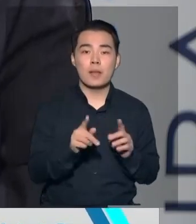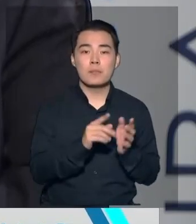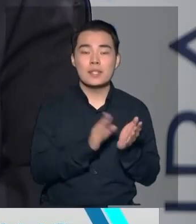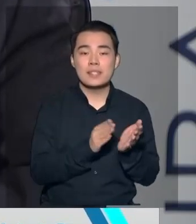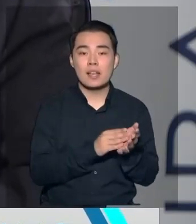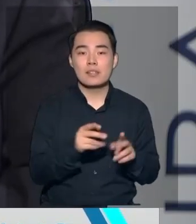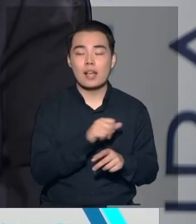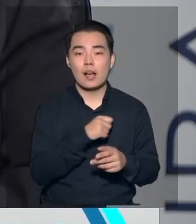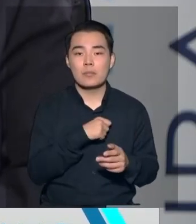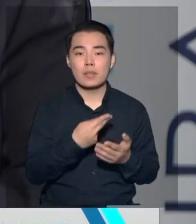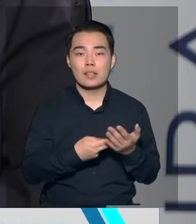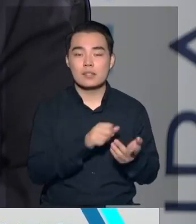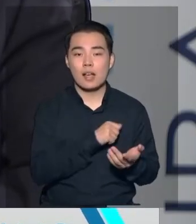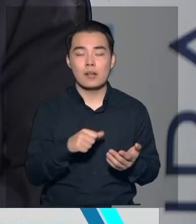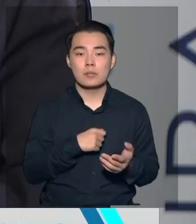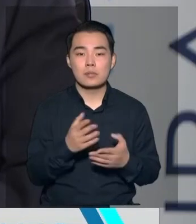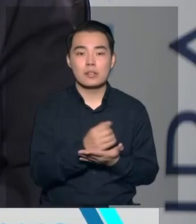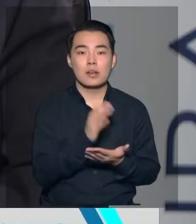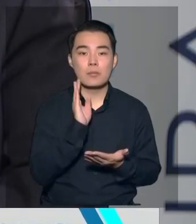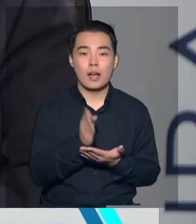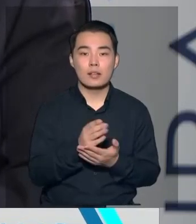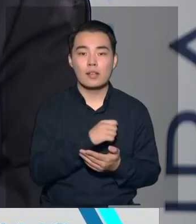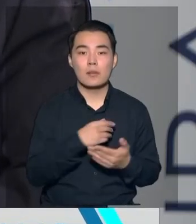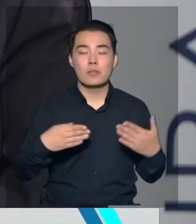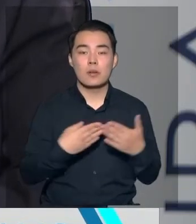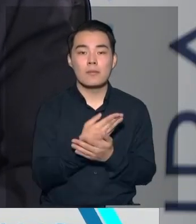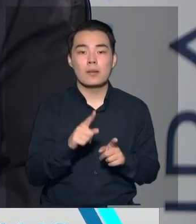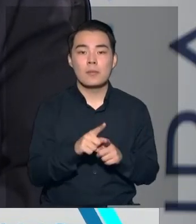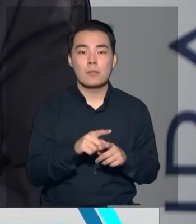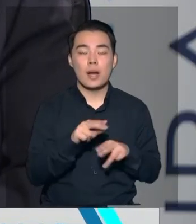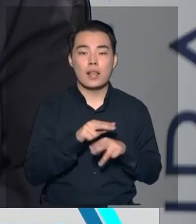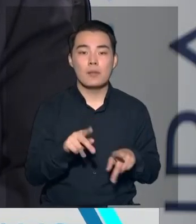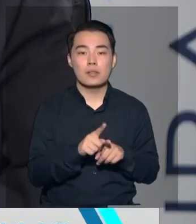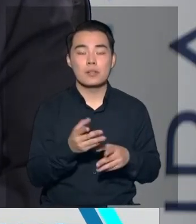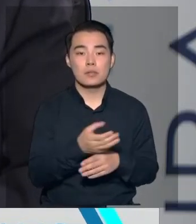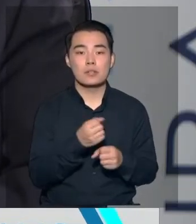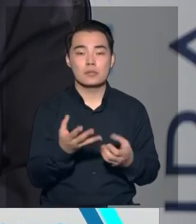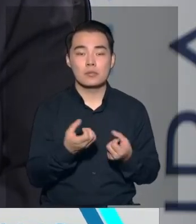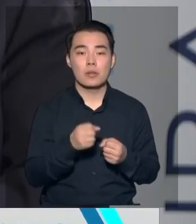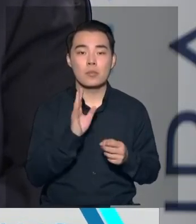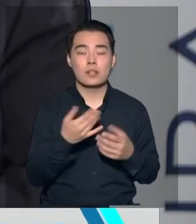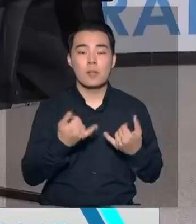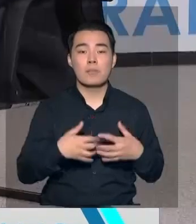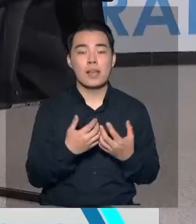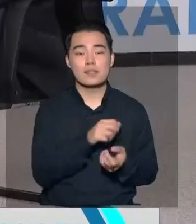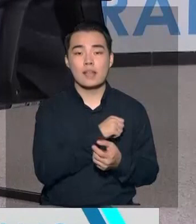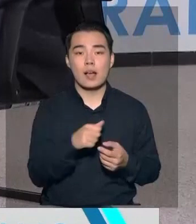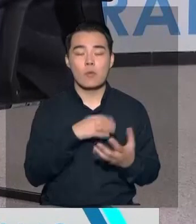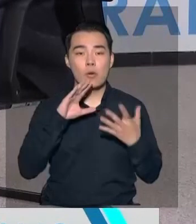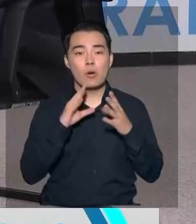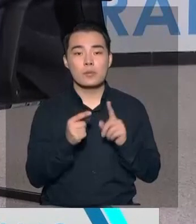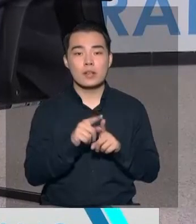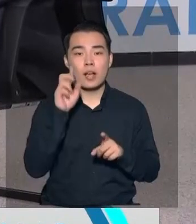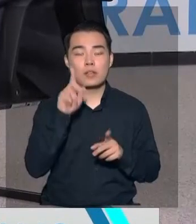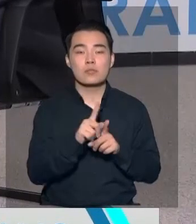институт қосылайын деп жатыр. Қазір парламентте енді жаңа парламент қабылдайтын шығар. Сол сияқты механизмдер қазір жалпы қоғамда